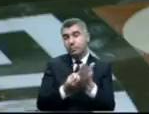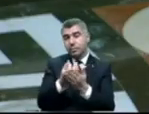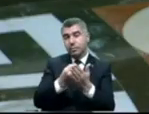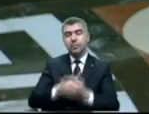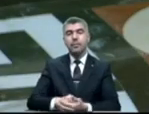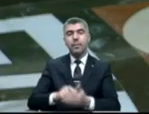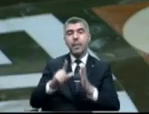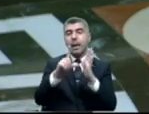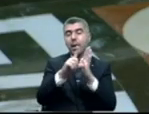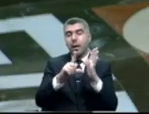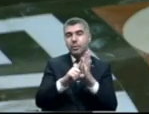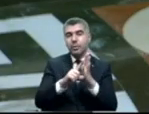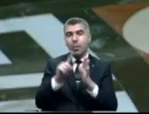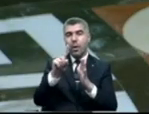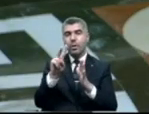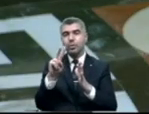إلى القانون